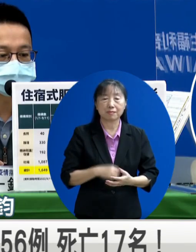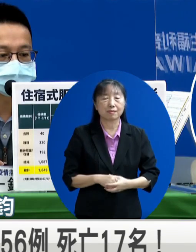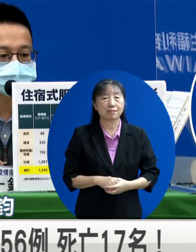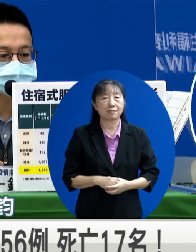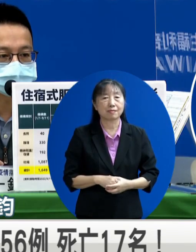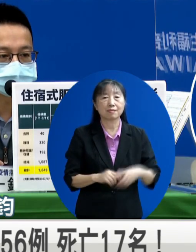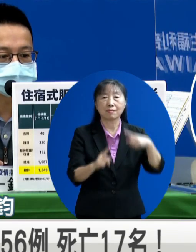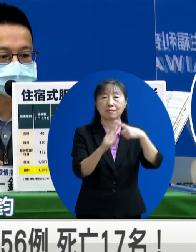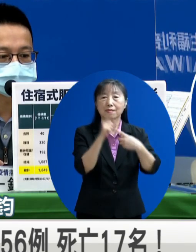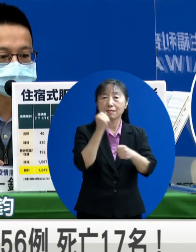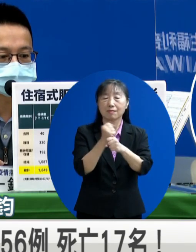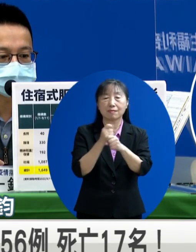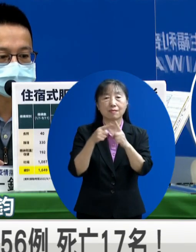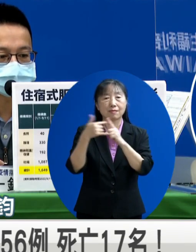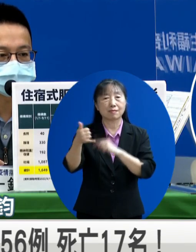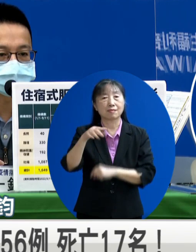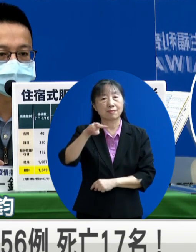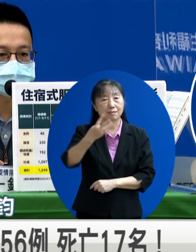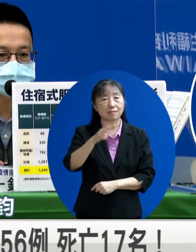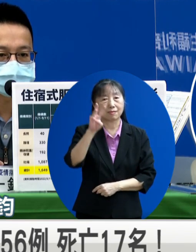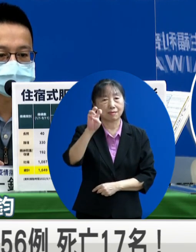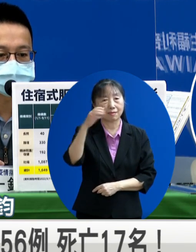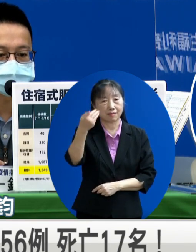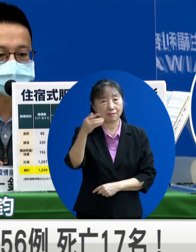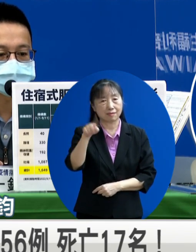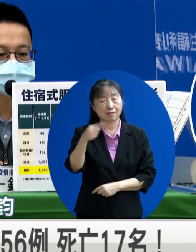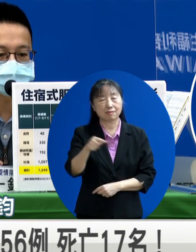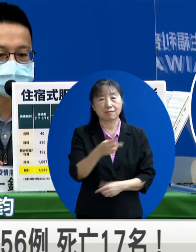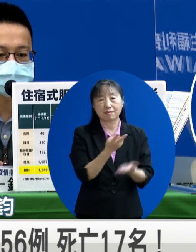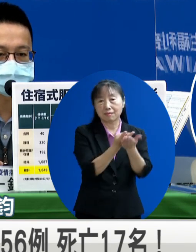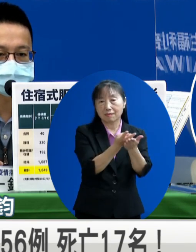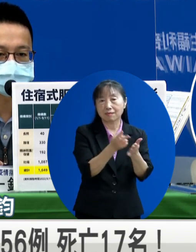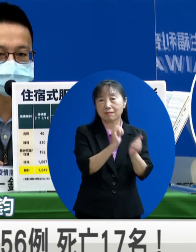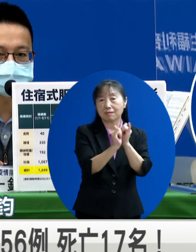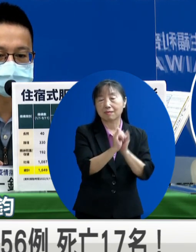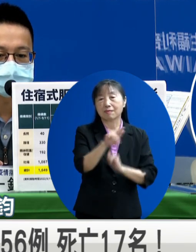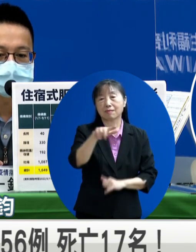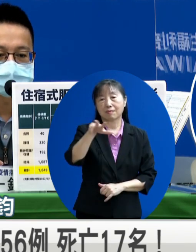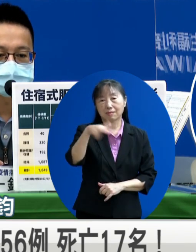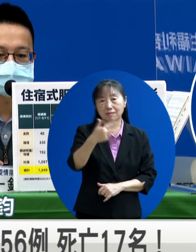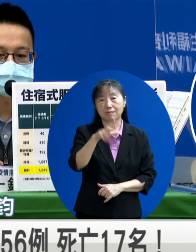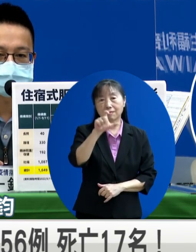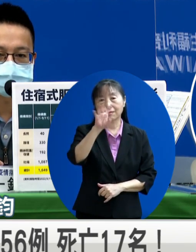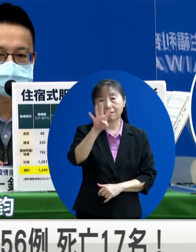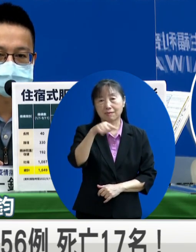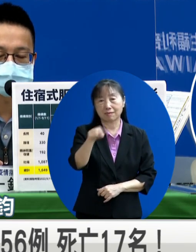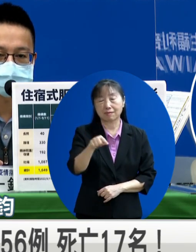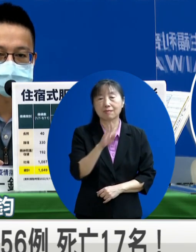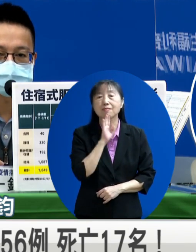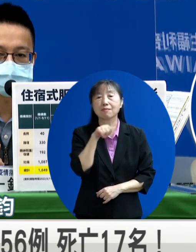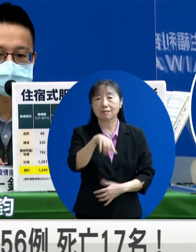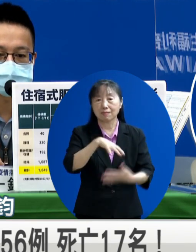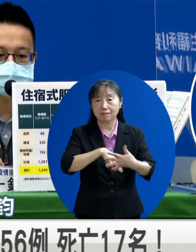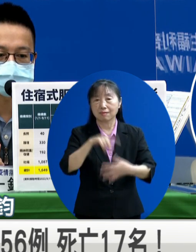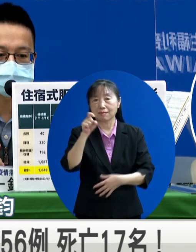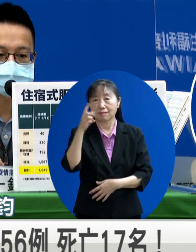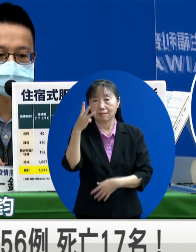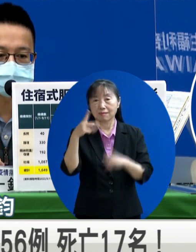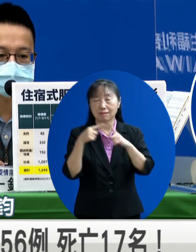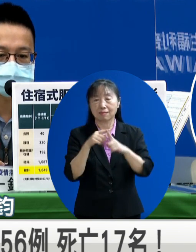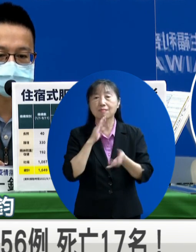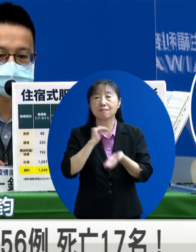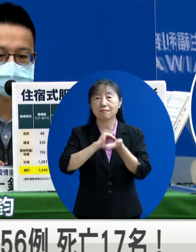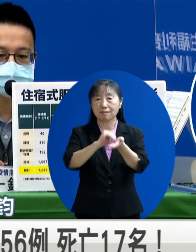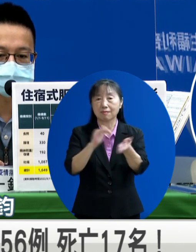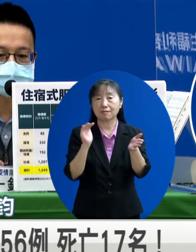那确诊的工作人员是339位，住民是764位，那其中有13位是送医后